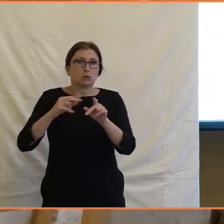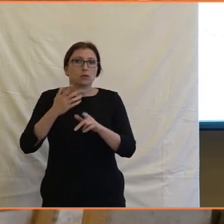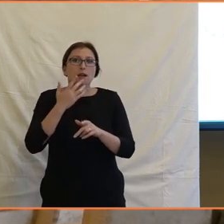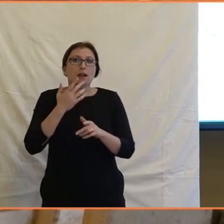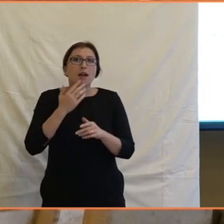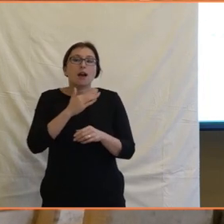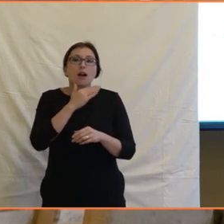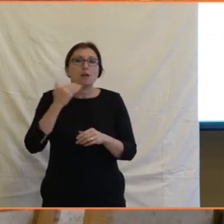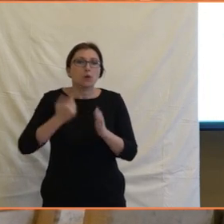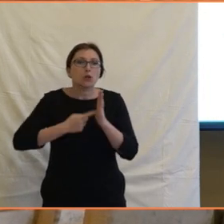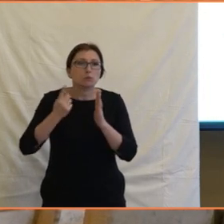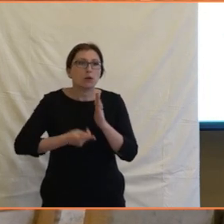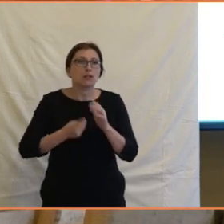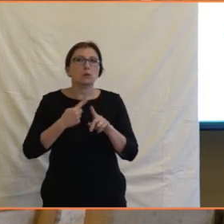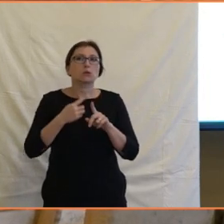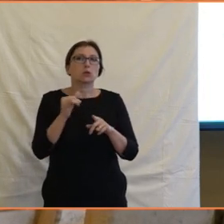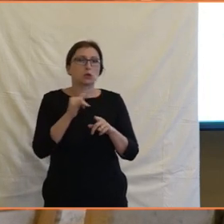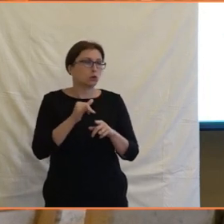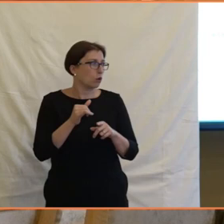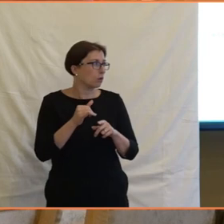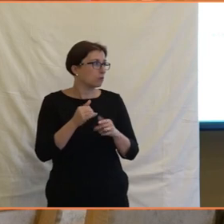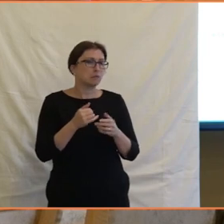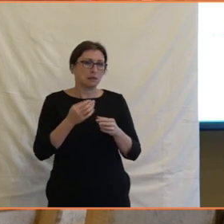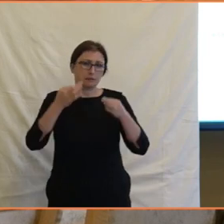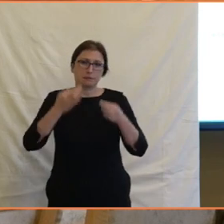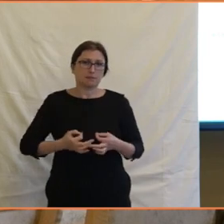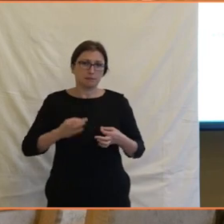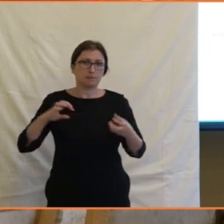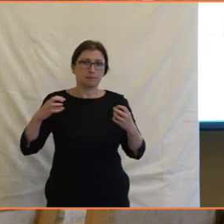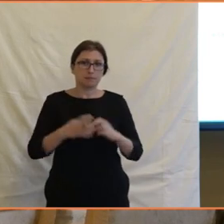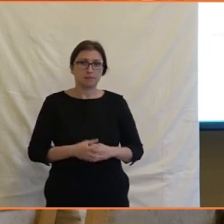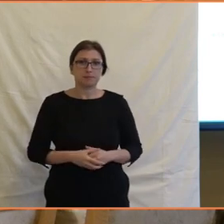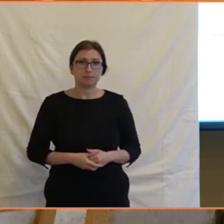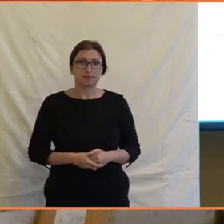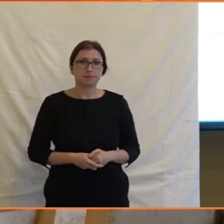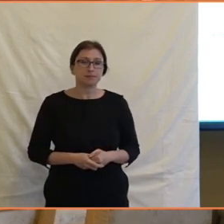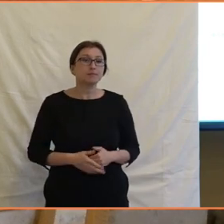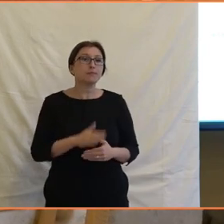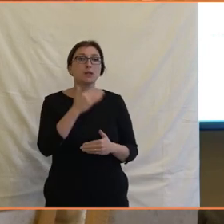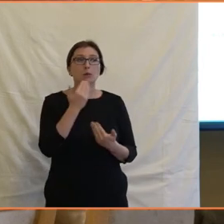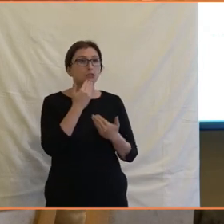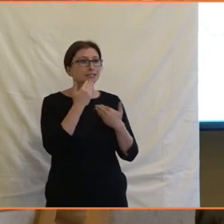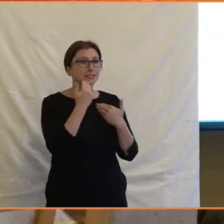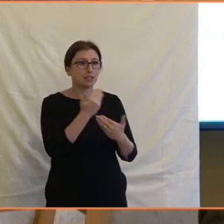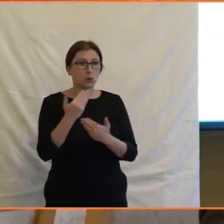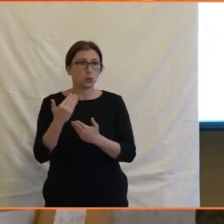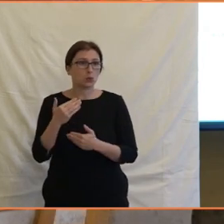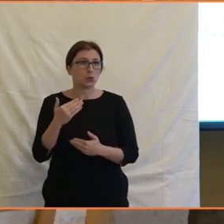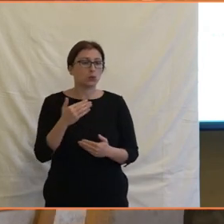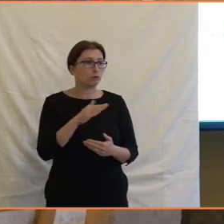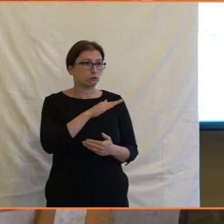budou povinný a pro koho budou povinný. Když to řeknu velmi, velmi, velmi stručně. Tak děkuji moc všem